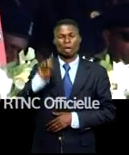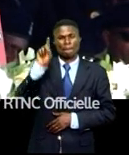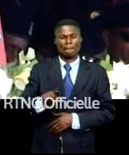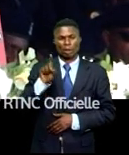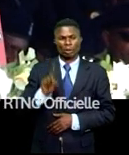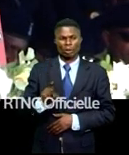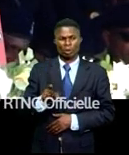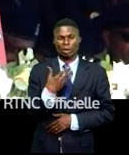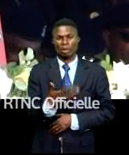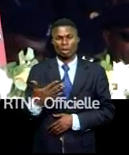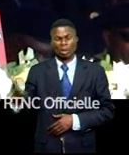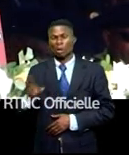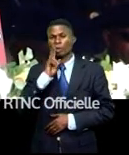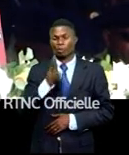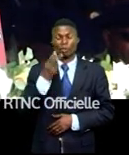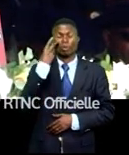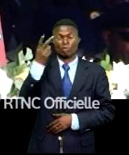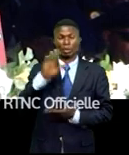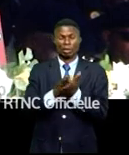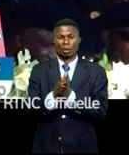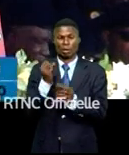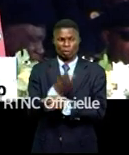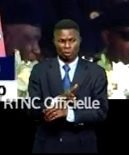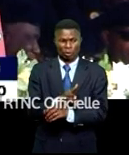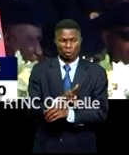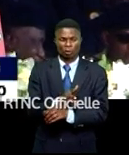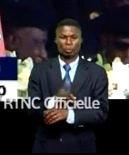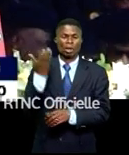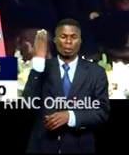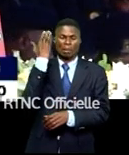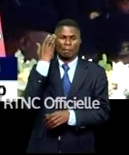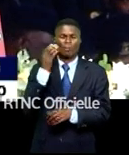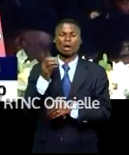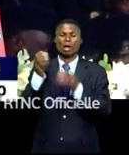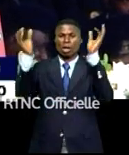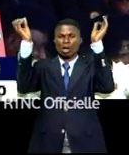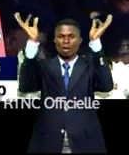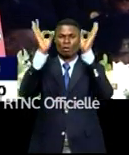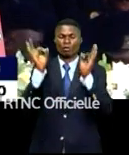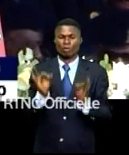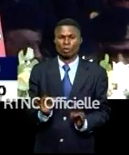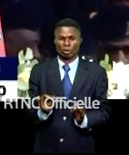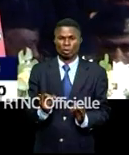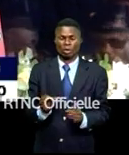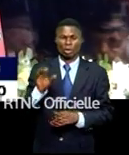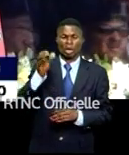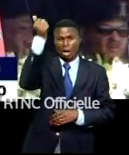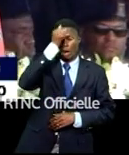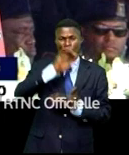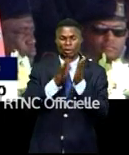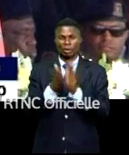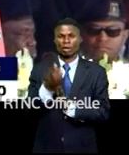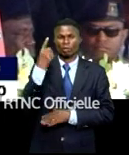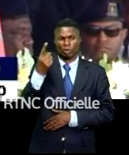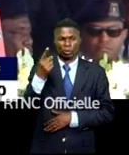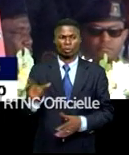de matérialiser cette vision portée par nos pères fondateurs d'unifier le continent